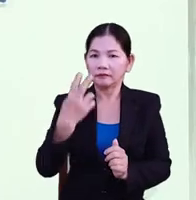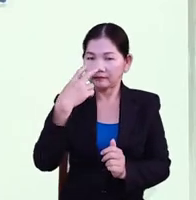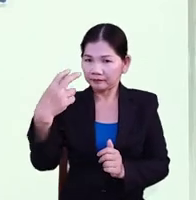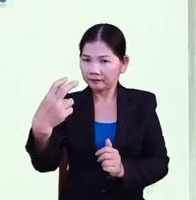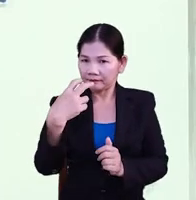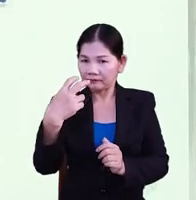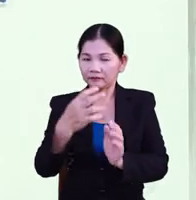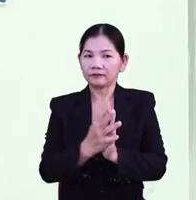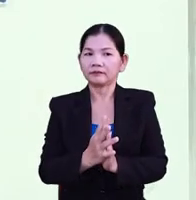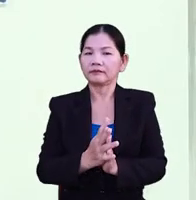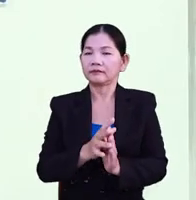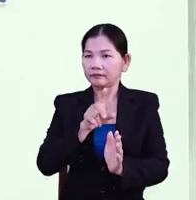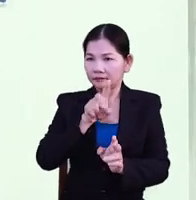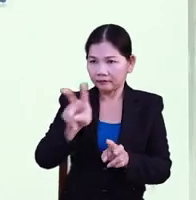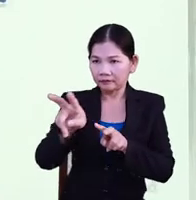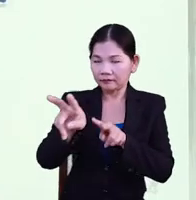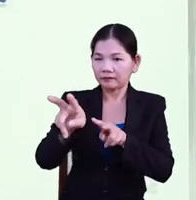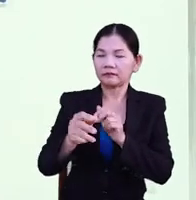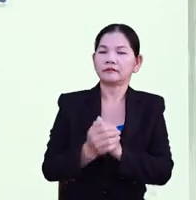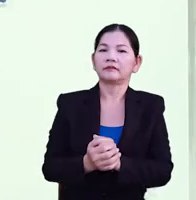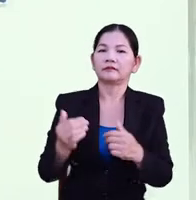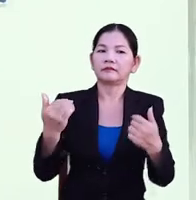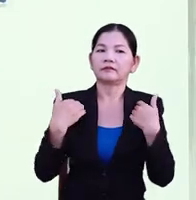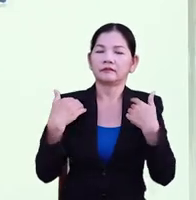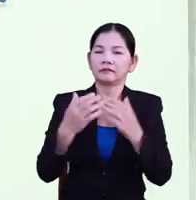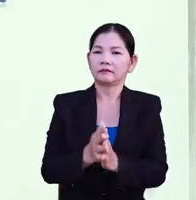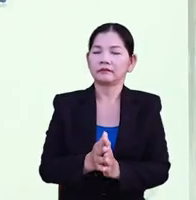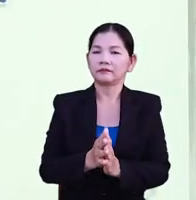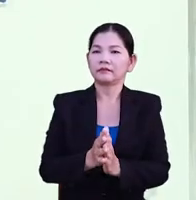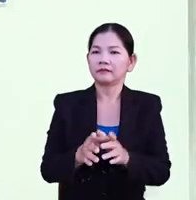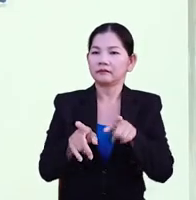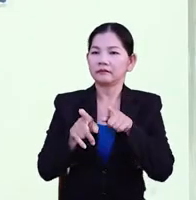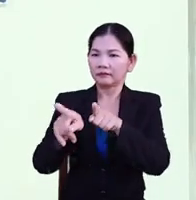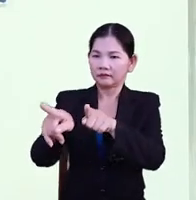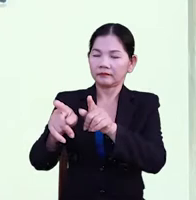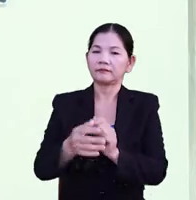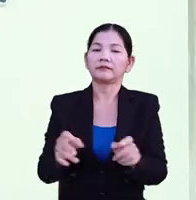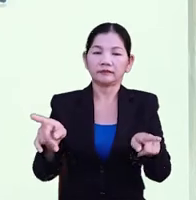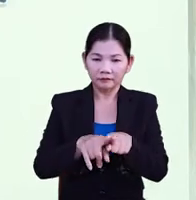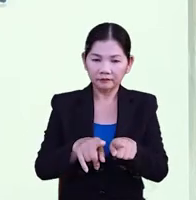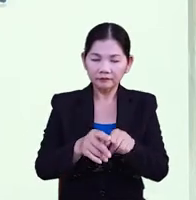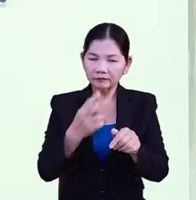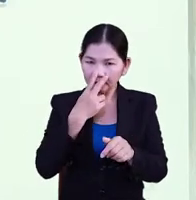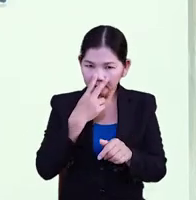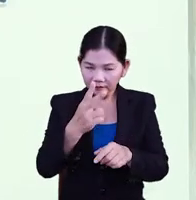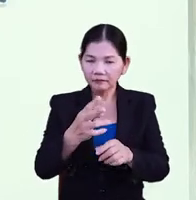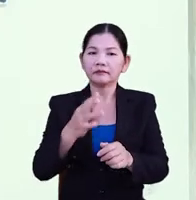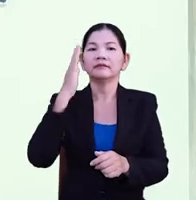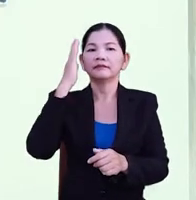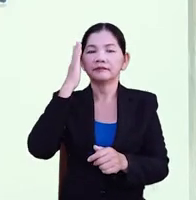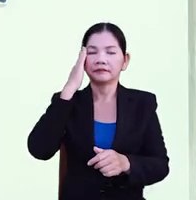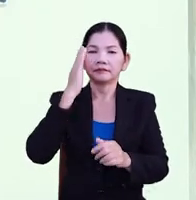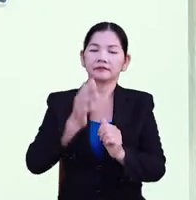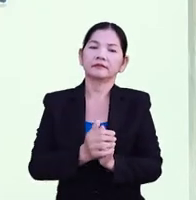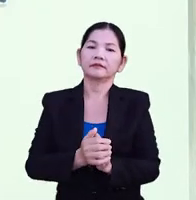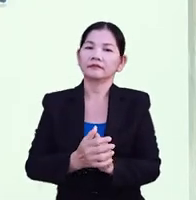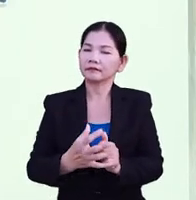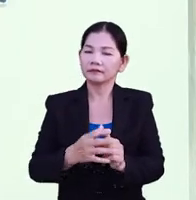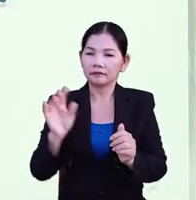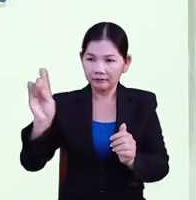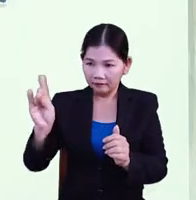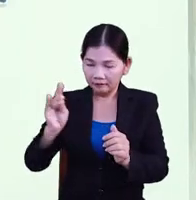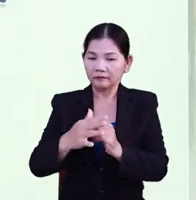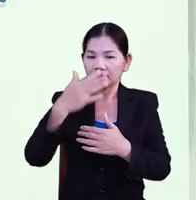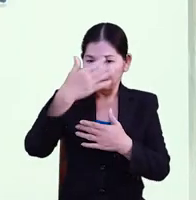ก็บายมกเตอร์ขังในได้จังมีในท่าเกตตึกดาวเตอร์จีมวยขณีจังยังเมื่อเตอร์ก็ยังดังหายท่าสัตว์เอาไว้